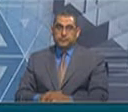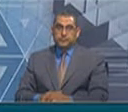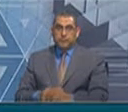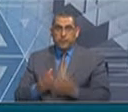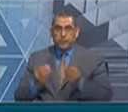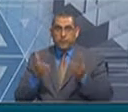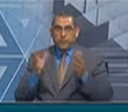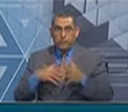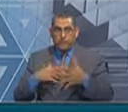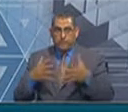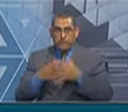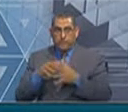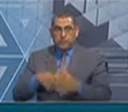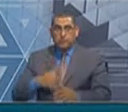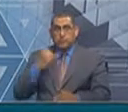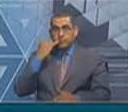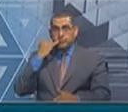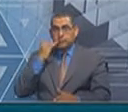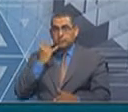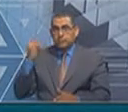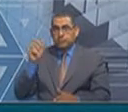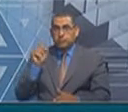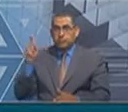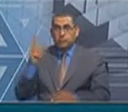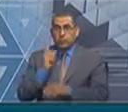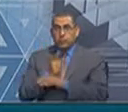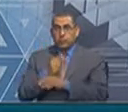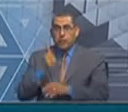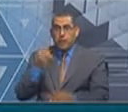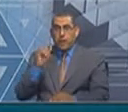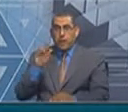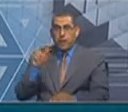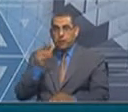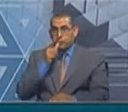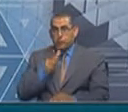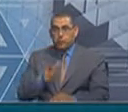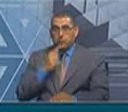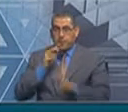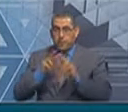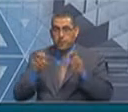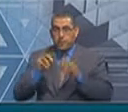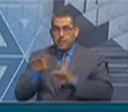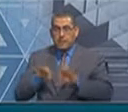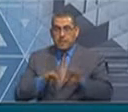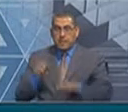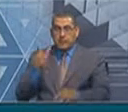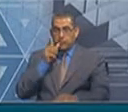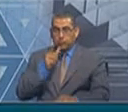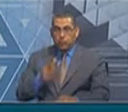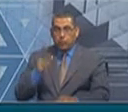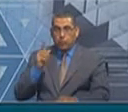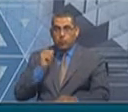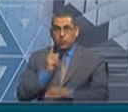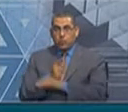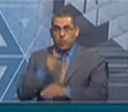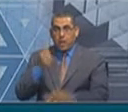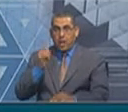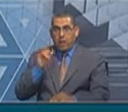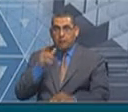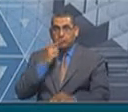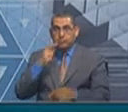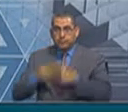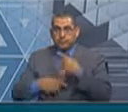وللمزيد من المتابعة ينضم إلينا عبر الهاتف الأستاذ أحمد العناني الباحث السياسي. أستاذ أحمد،